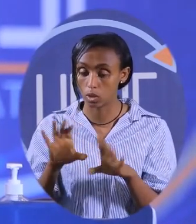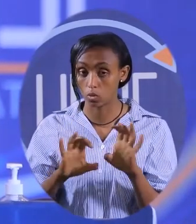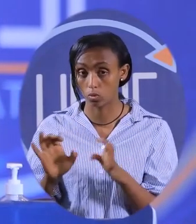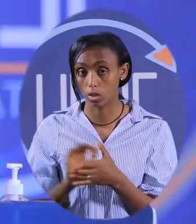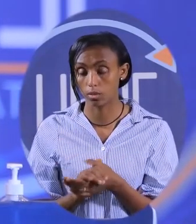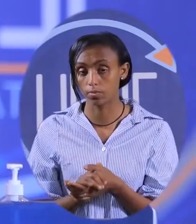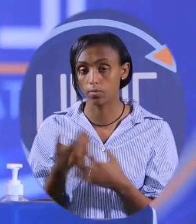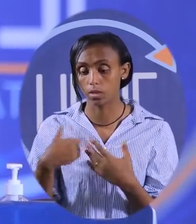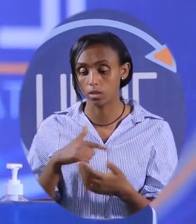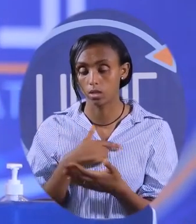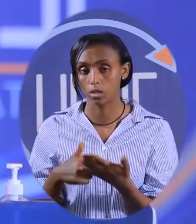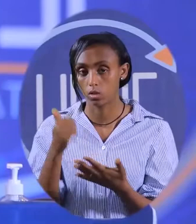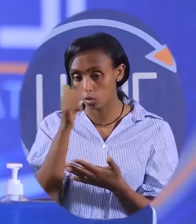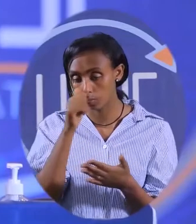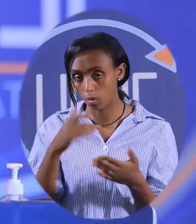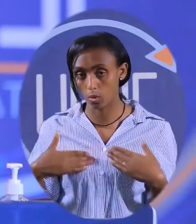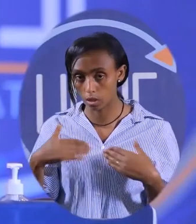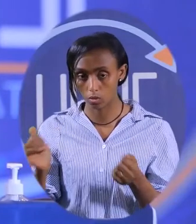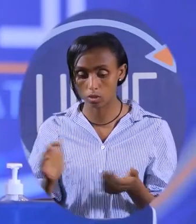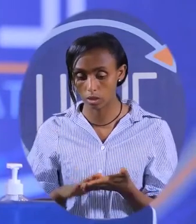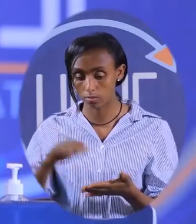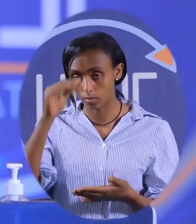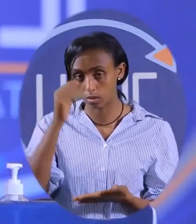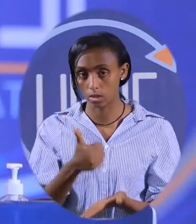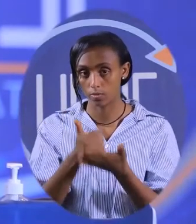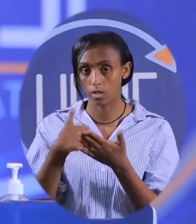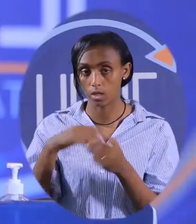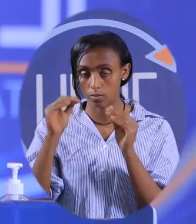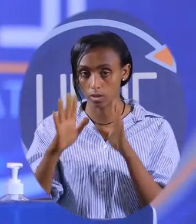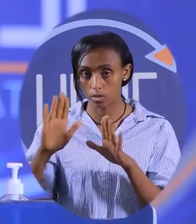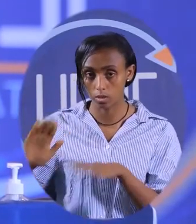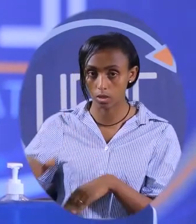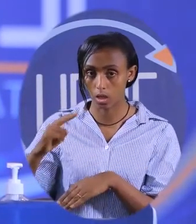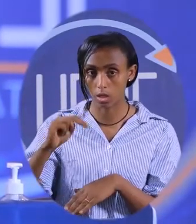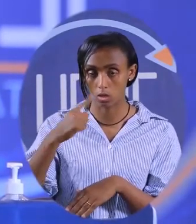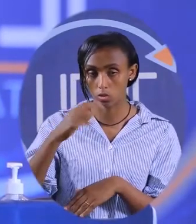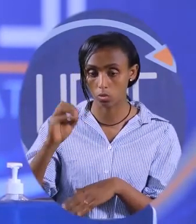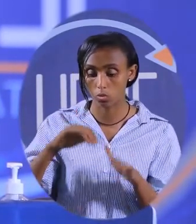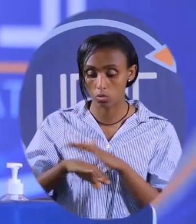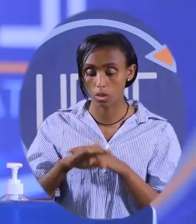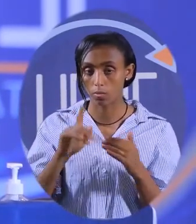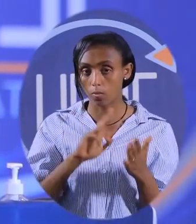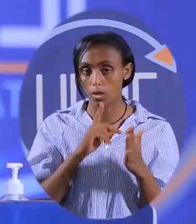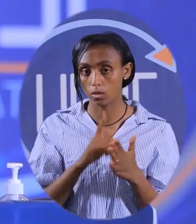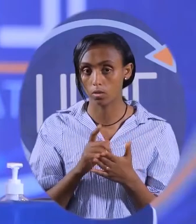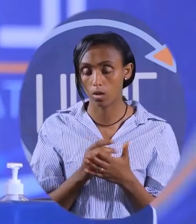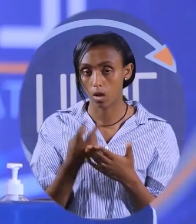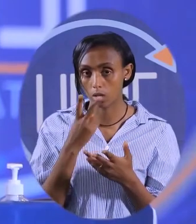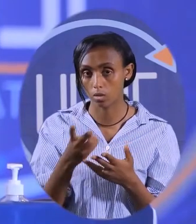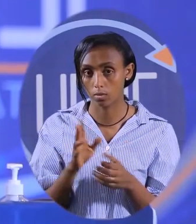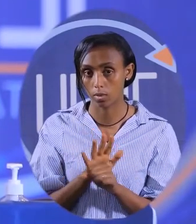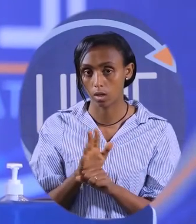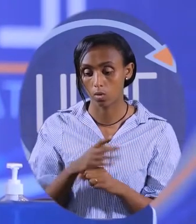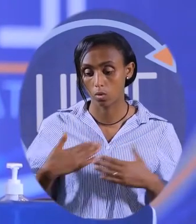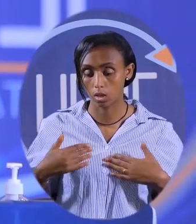እና እኛ በተለይ ኢትዮጵያ ወጣቶች እና ትምህርት ድጋፍ እንግዲህ ወቁ እኔ መምህርነቱን ትጄ ሌላ እንድጆ አይነት ገባው ማለት ነው። አየኋ በቃ ወጣቱ